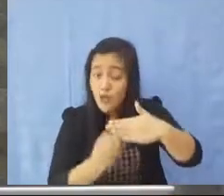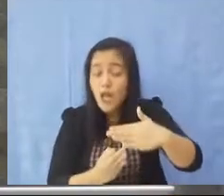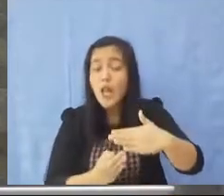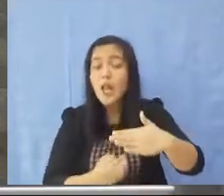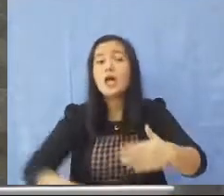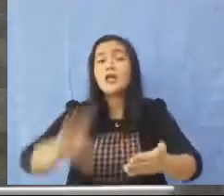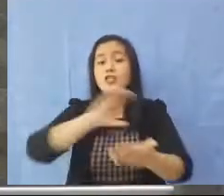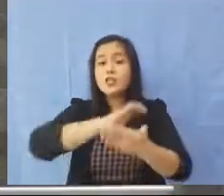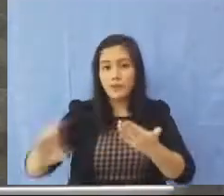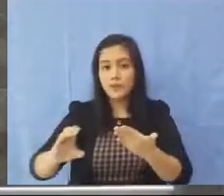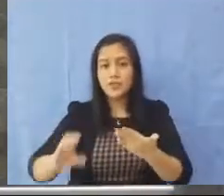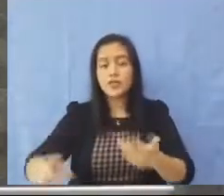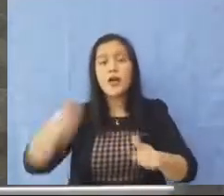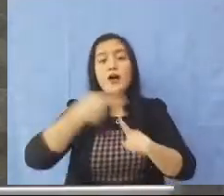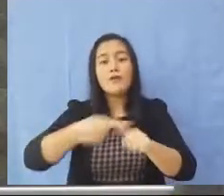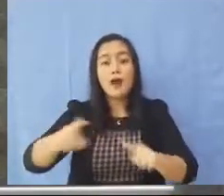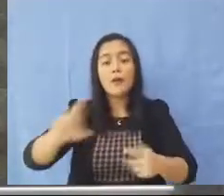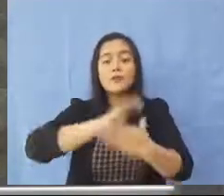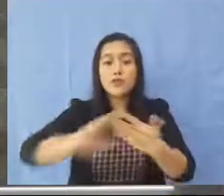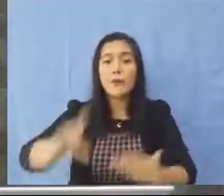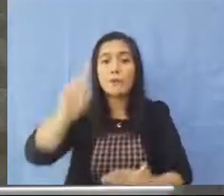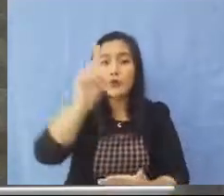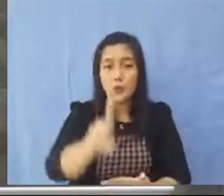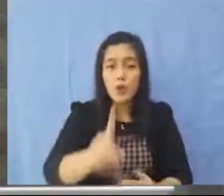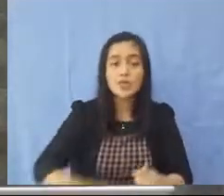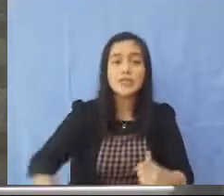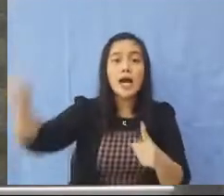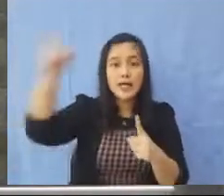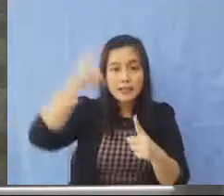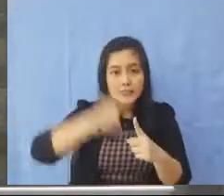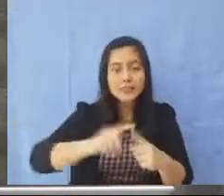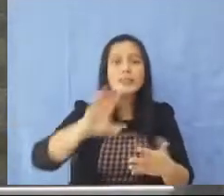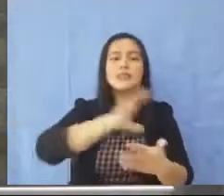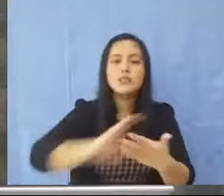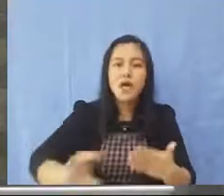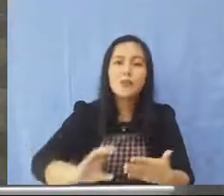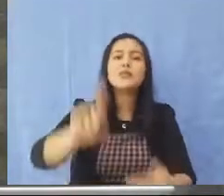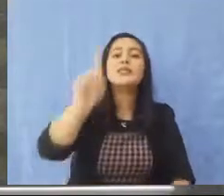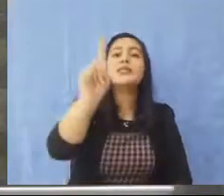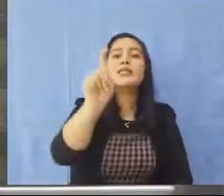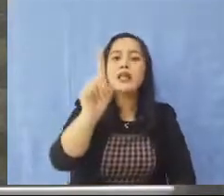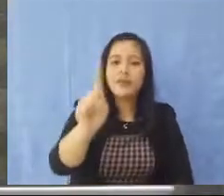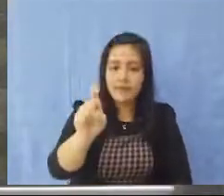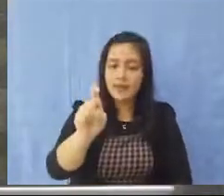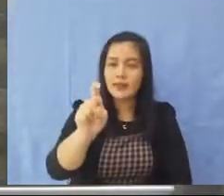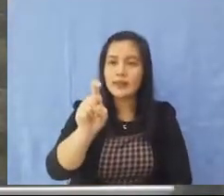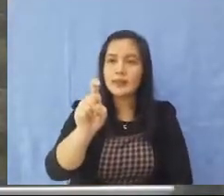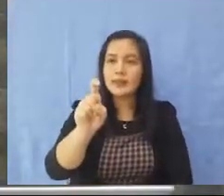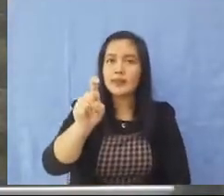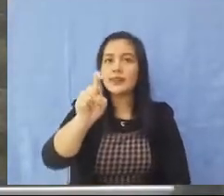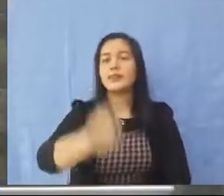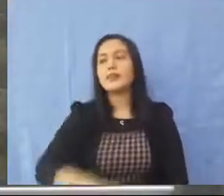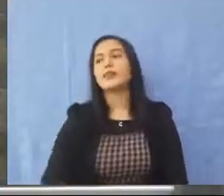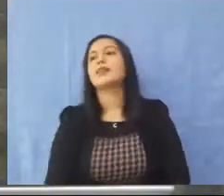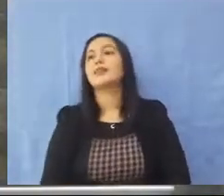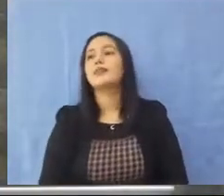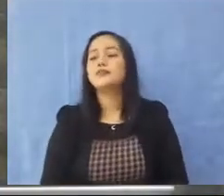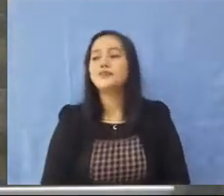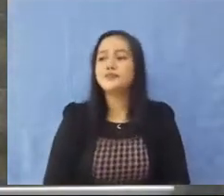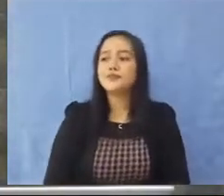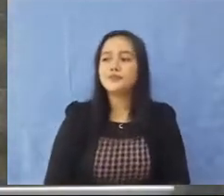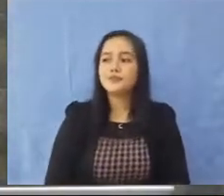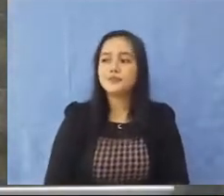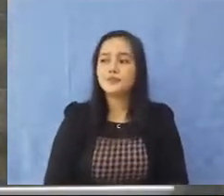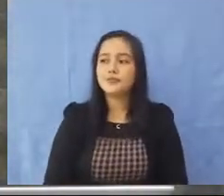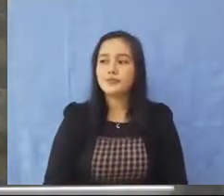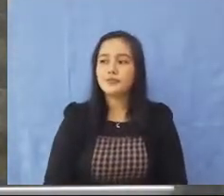11. Okay? Bibigyan ko po kayo ng brief synopsis or outline of the foundational chapters. Bagamat